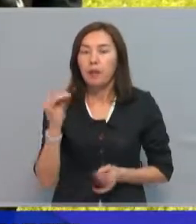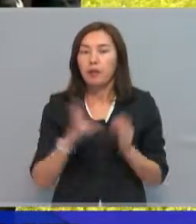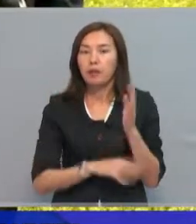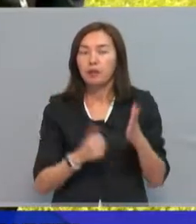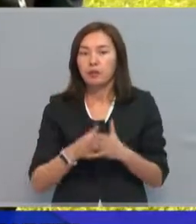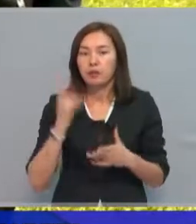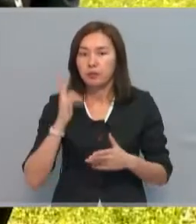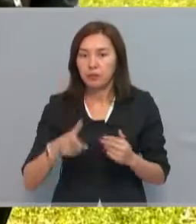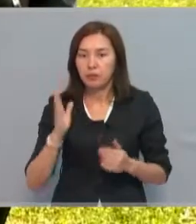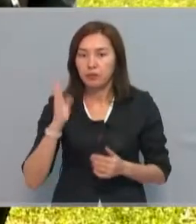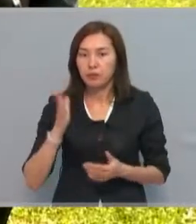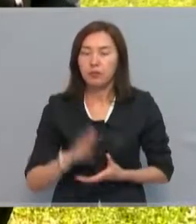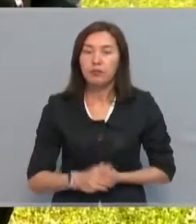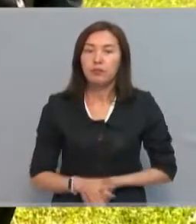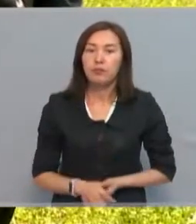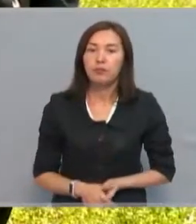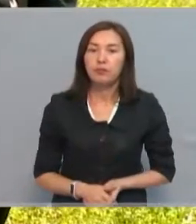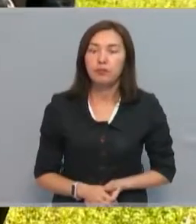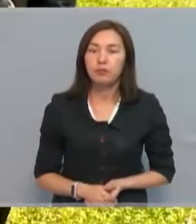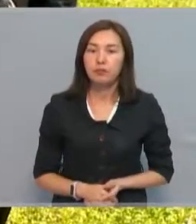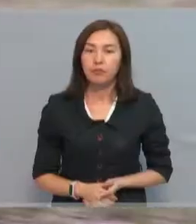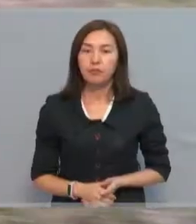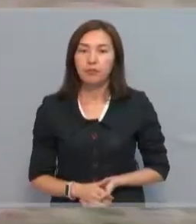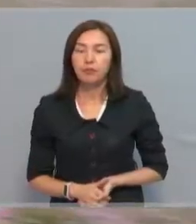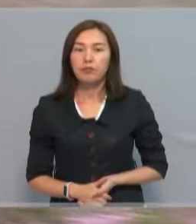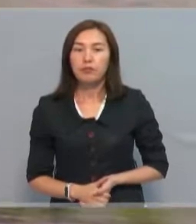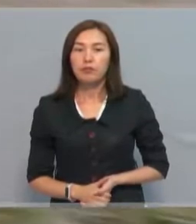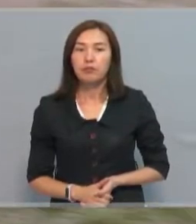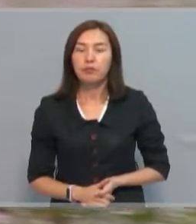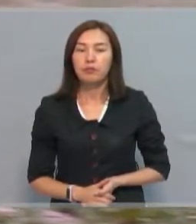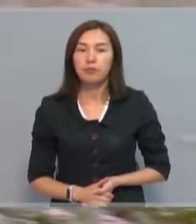соңына дейін аяқталатын болады. Айгерім Дәулетбекқызы, Гүлмаржан Молдадос, жаңалықтар.